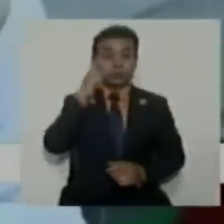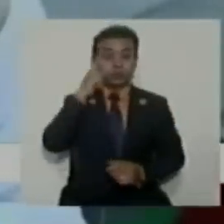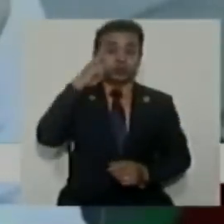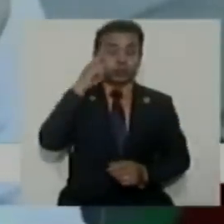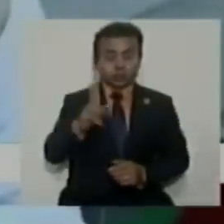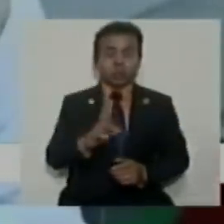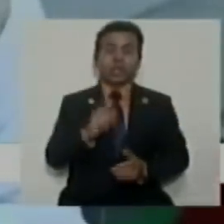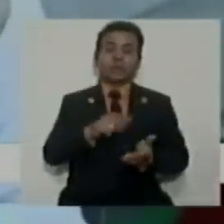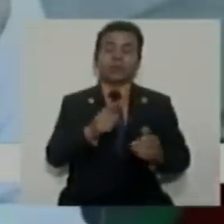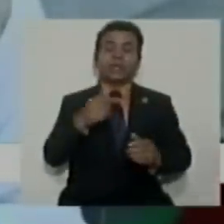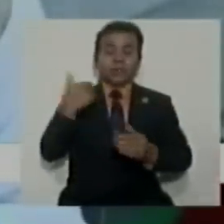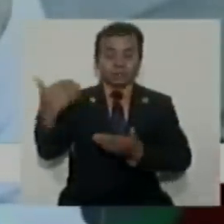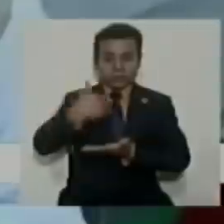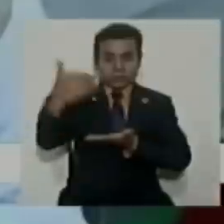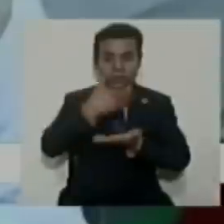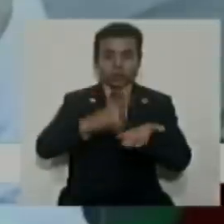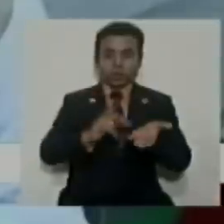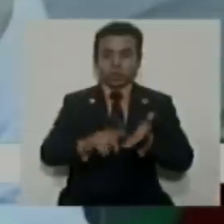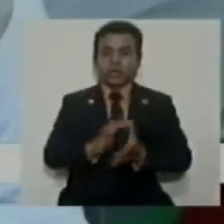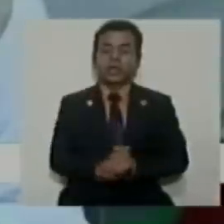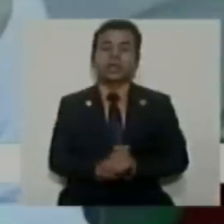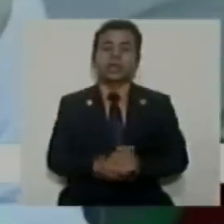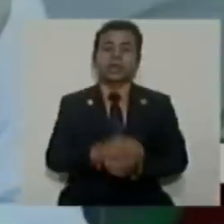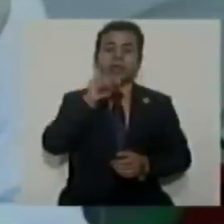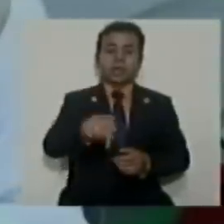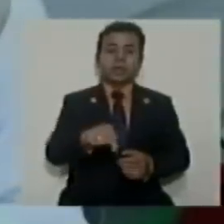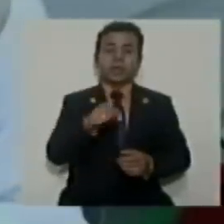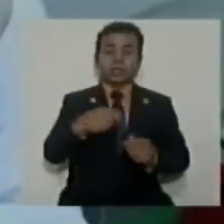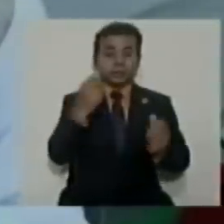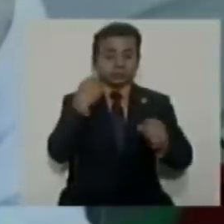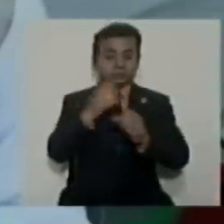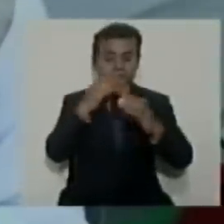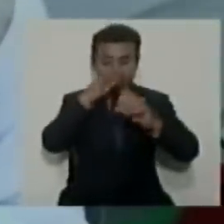প্রয়োজন। বিভিন্ন স্থানে, বিশেষ করে হাট বাজার